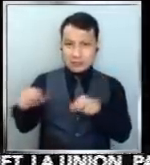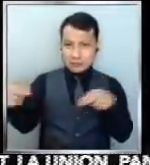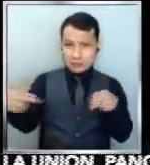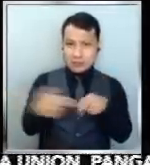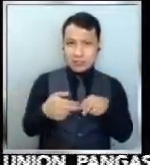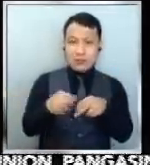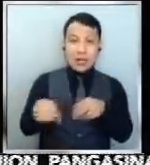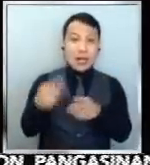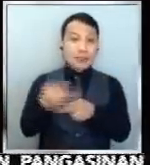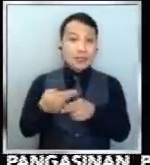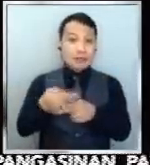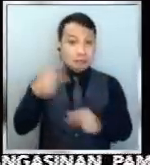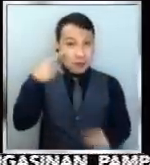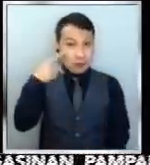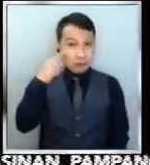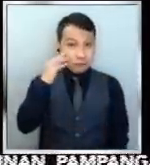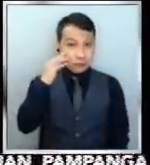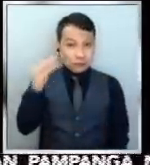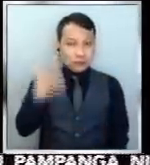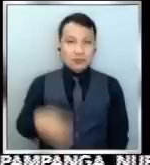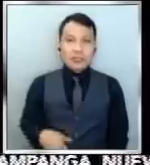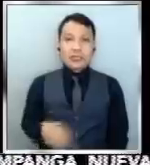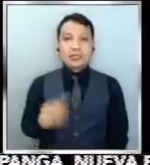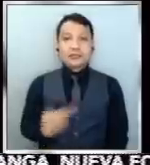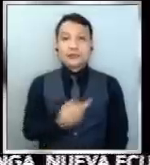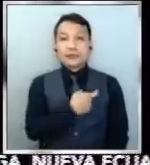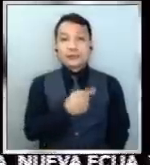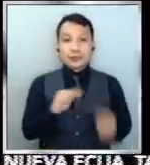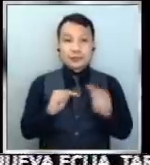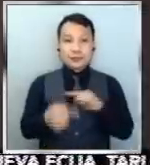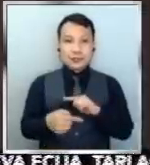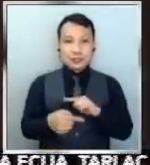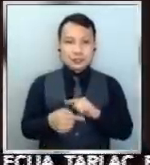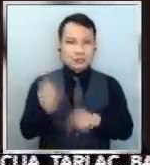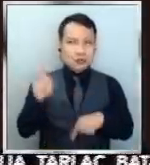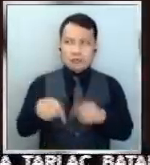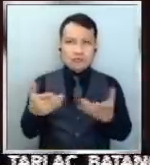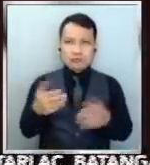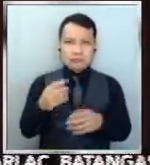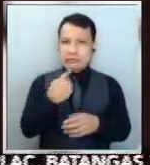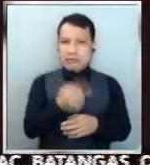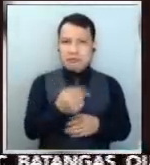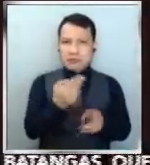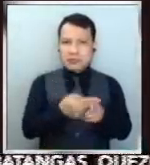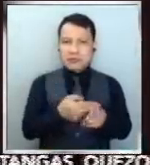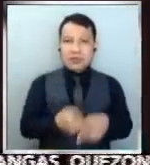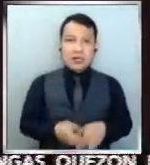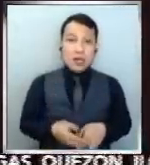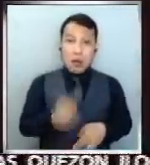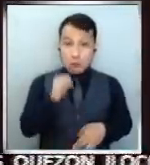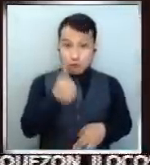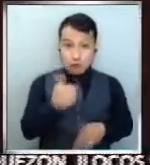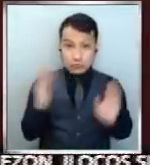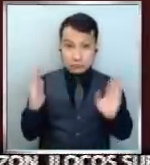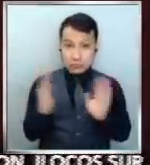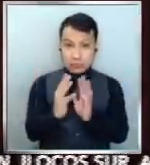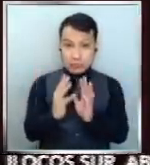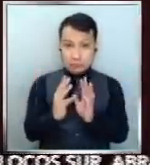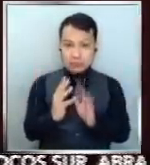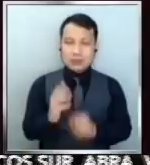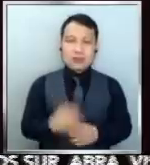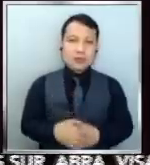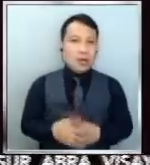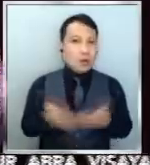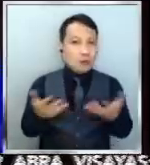Mondragon. Galos naman ang tinamunang angkas ni Mondragon na hindi pinangalanan. Nakatakdang magharap bukas ang magkabilang panig, wala pa